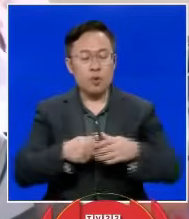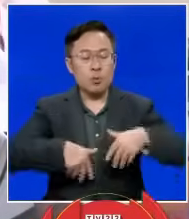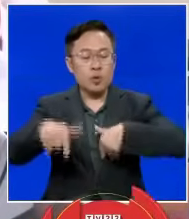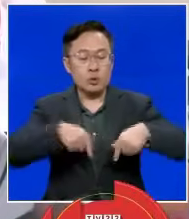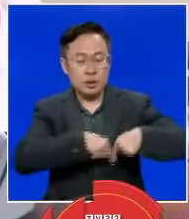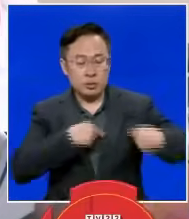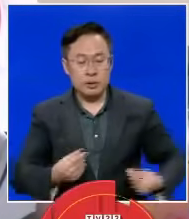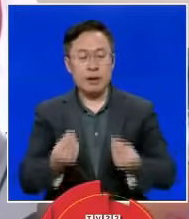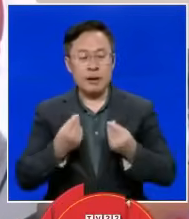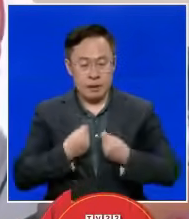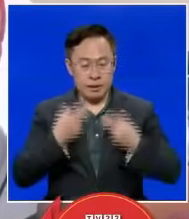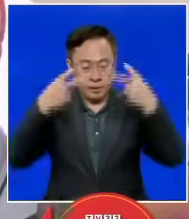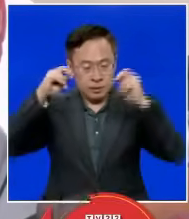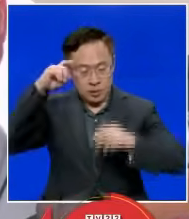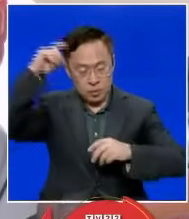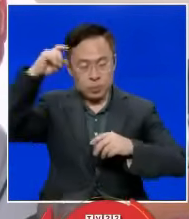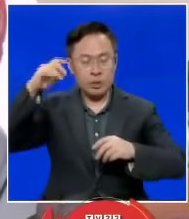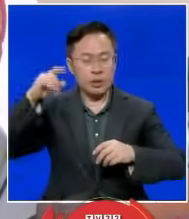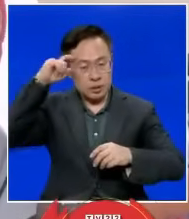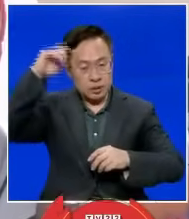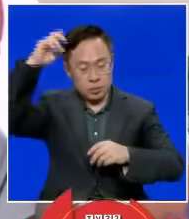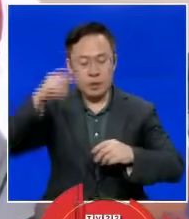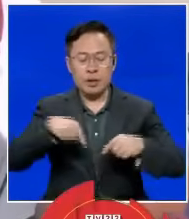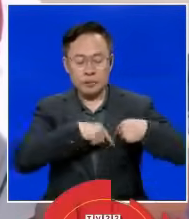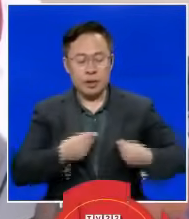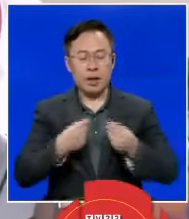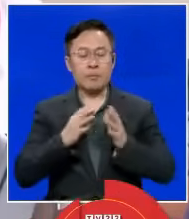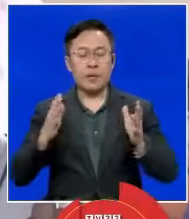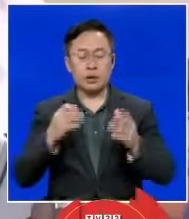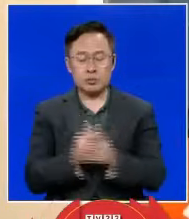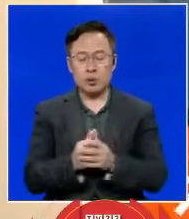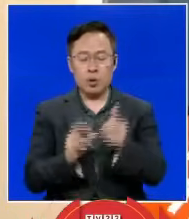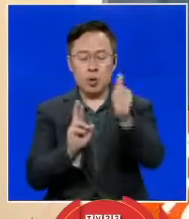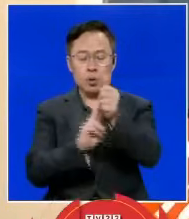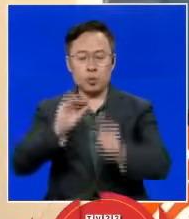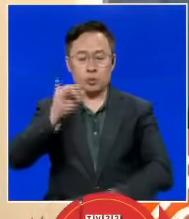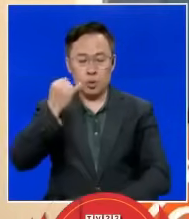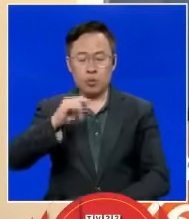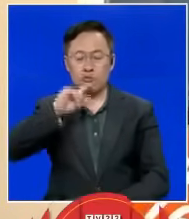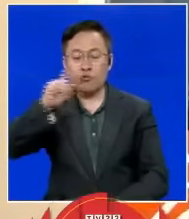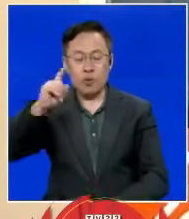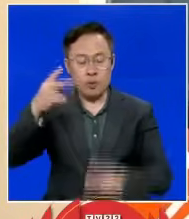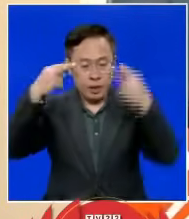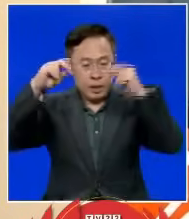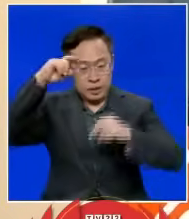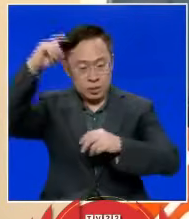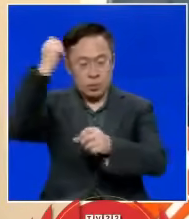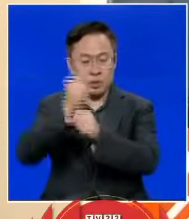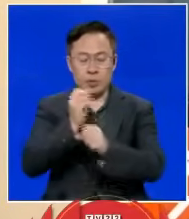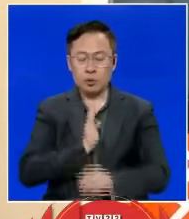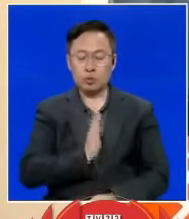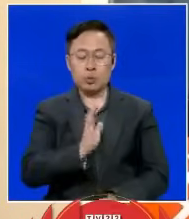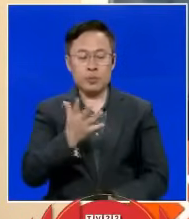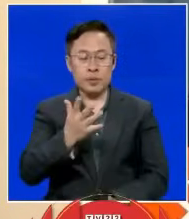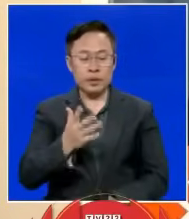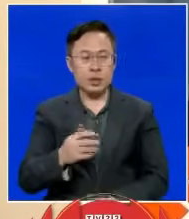จท่านนายกรัฐมนตรีเยอะมากนะคะแล้วท่านก็บอกเลยบอกว่าการกล่าวหาว่าปฏิบัติหน้าที่โดยไม่ชอบเนี่ยเรื่องนี้นายกรัฐมนต